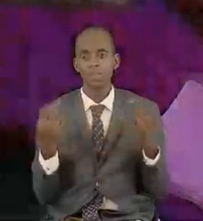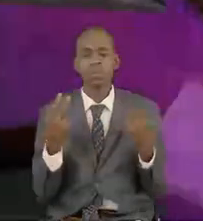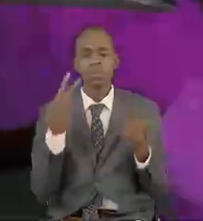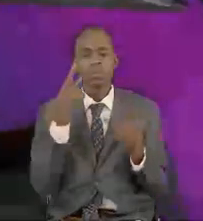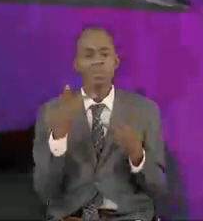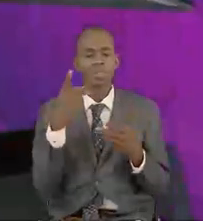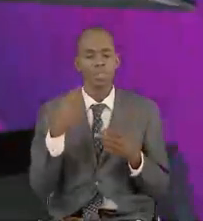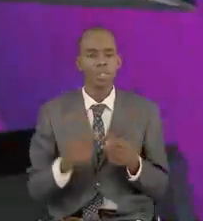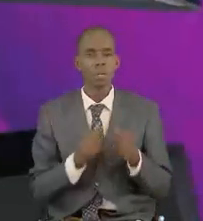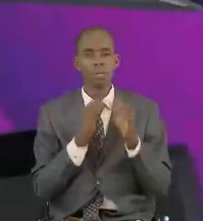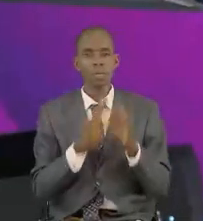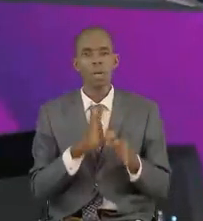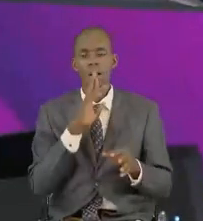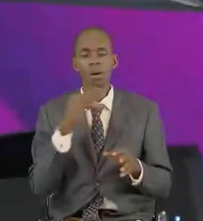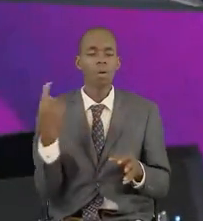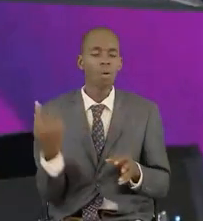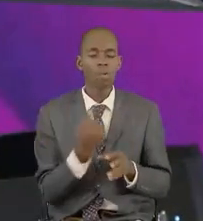toujours